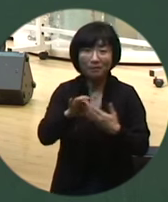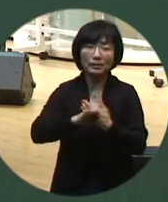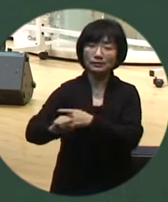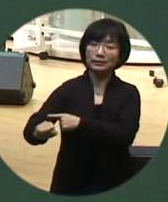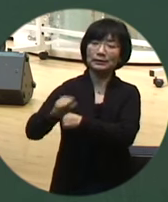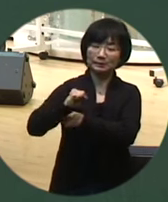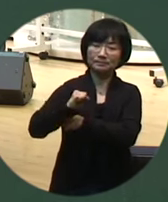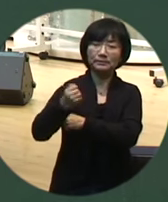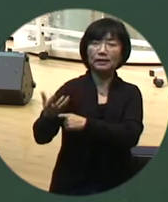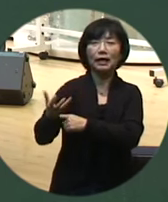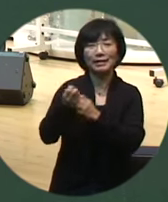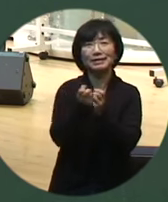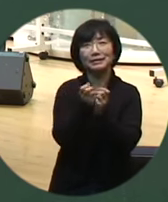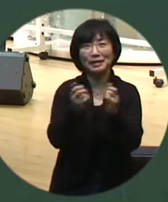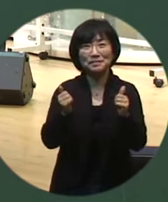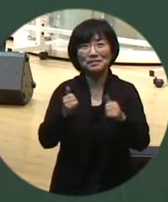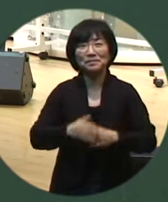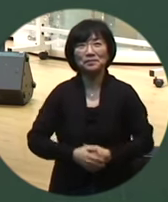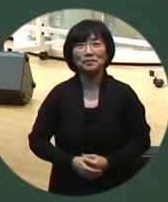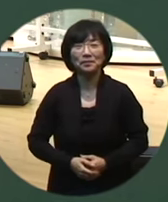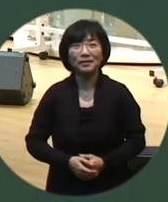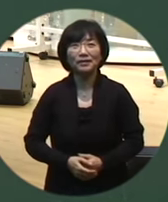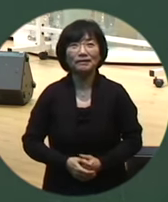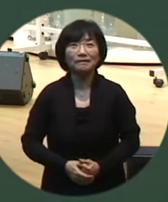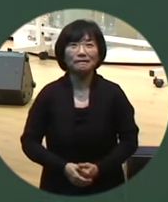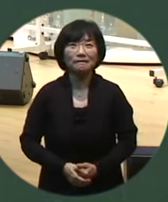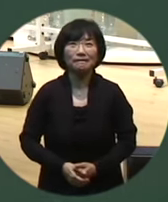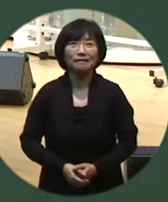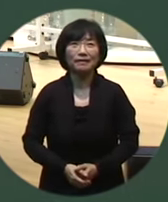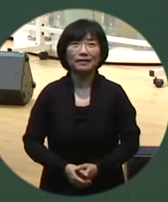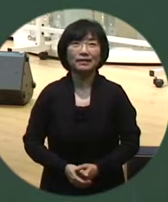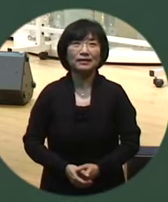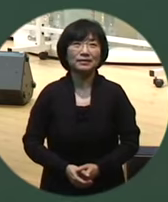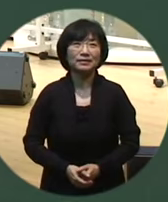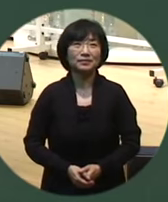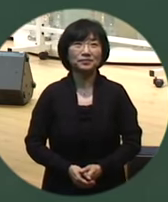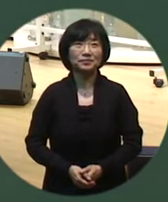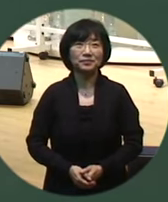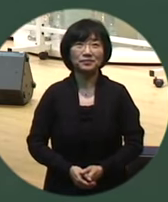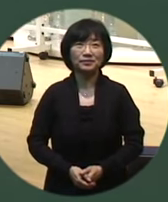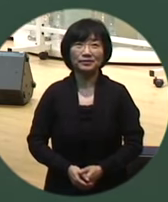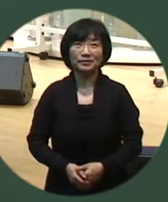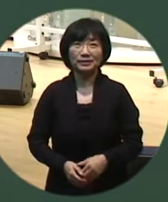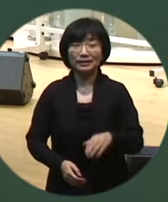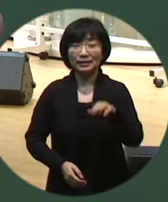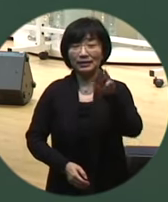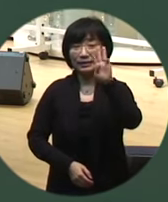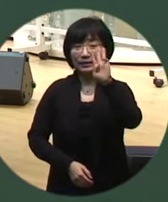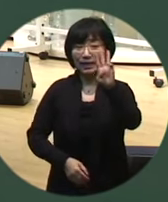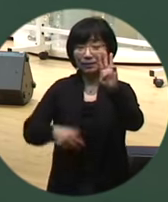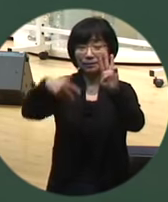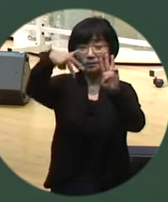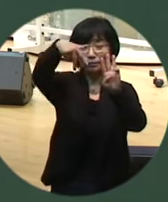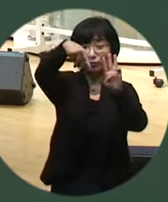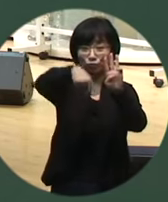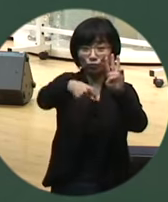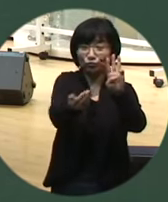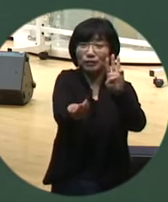person. 지는 게 아니요. They may look as though they've been defeated, but they're not. 3주 전에 토요일 날 저녁